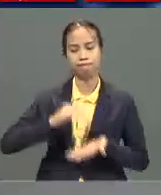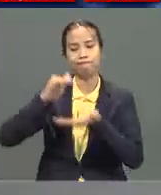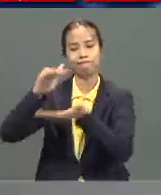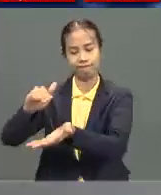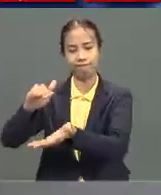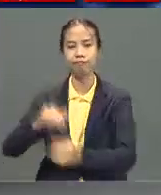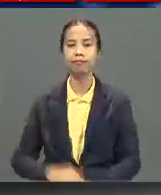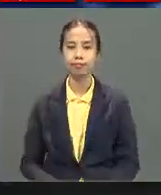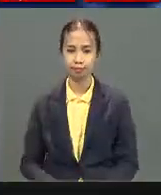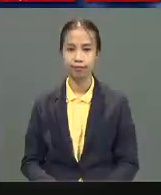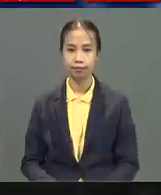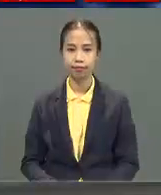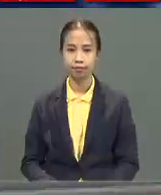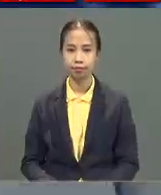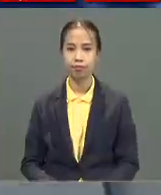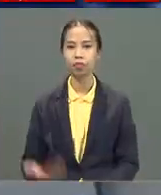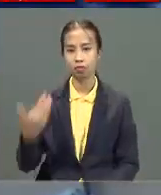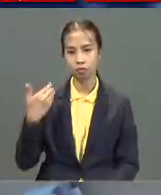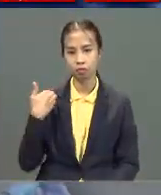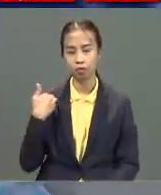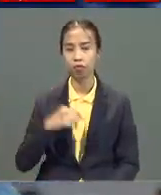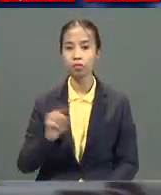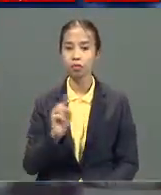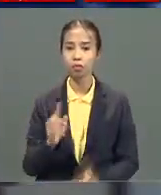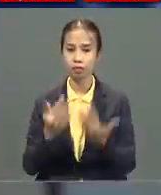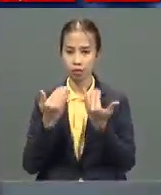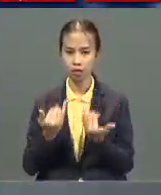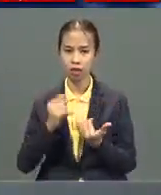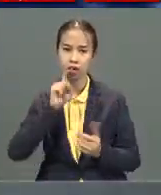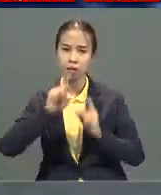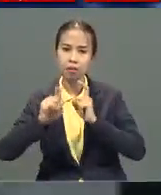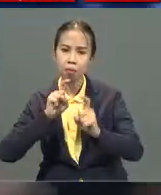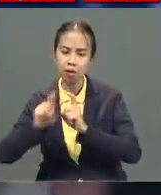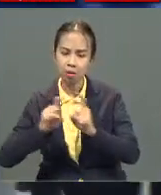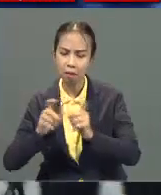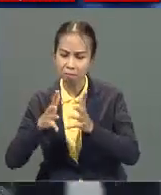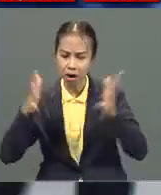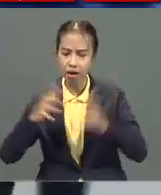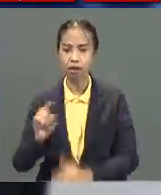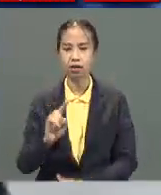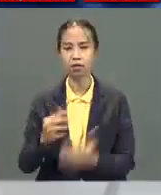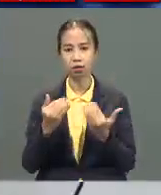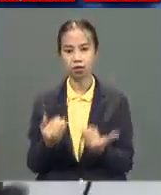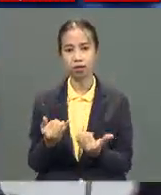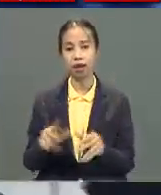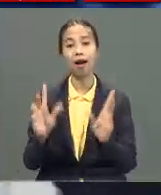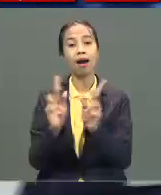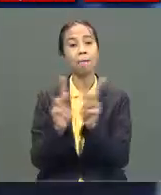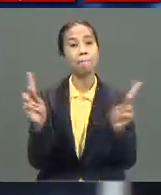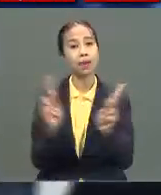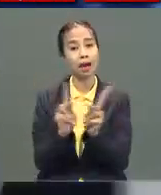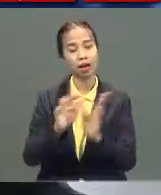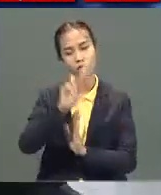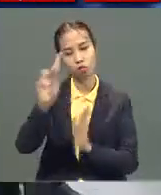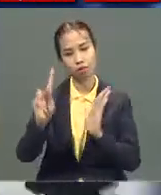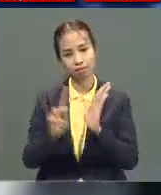คณะทำงาน ขณะที่อีกหนึ่งความเคลื่อนไหวที่มีการสอบถามถึงคดีนี้นะคะก็คือการประชุมของคณะกรรมการก